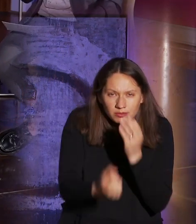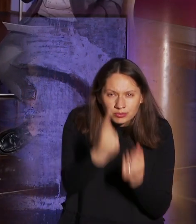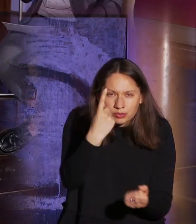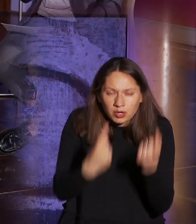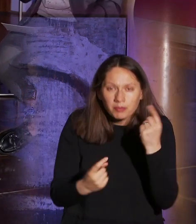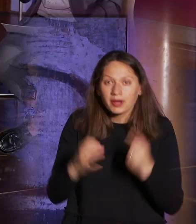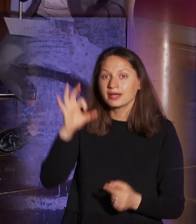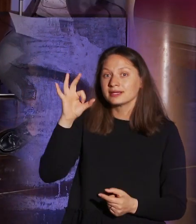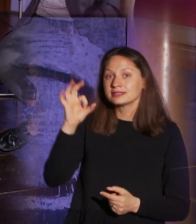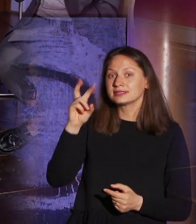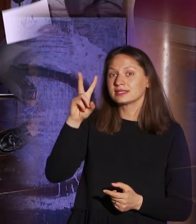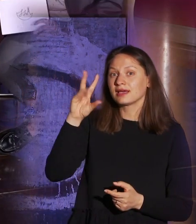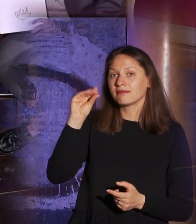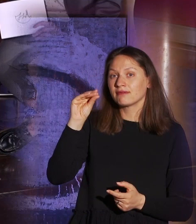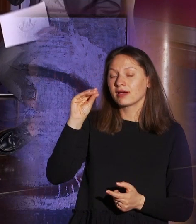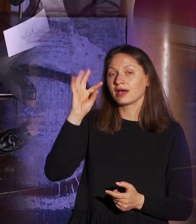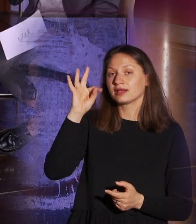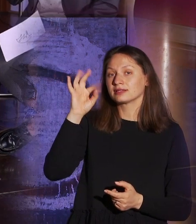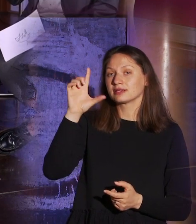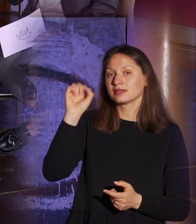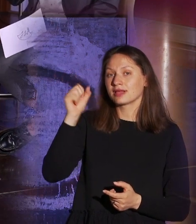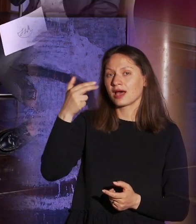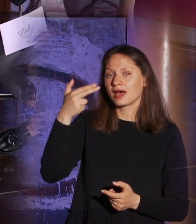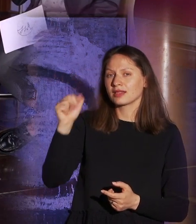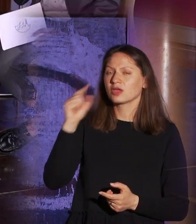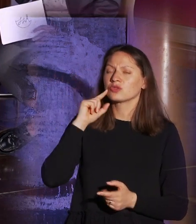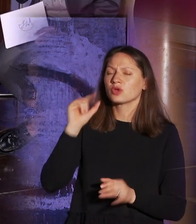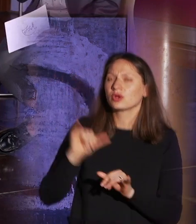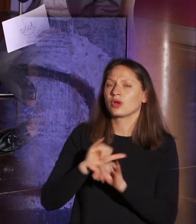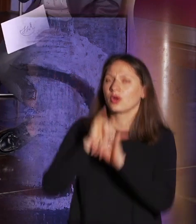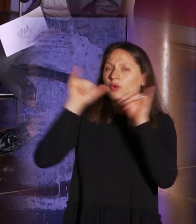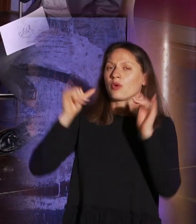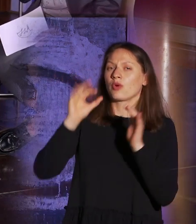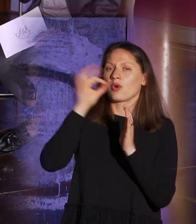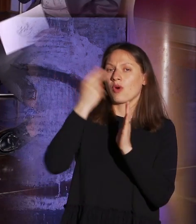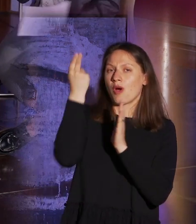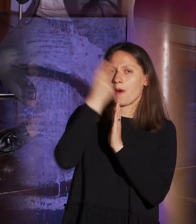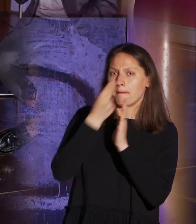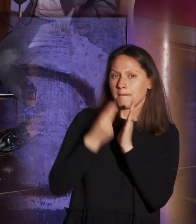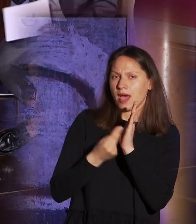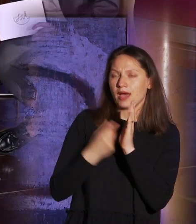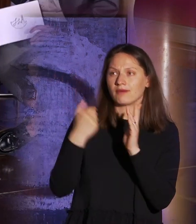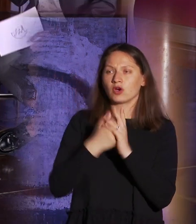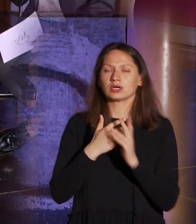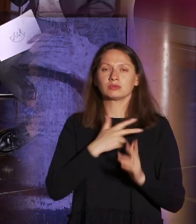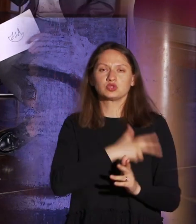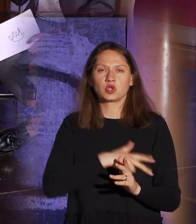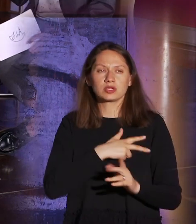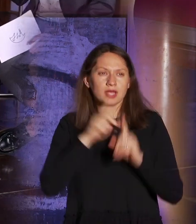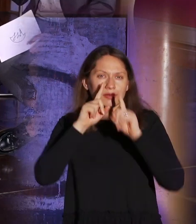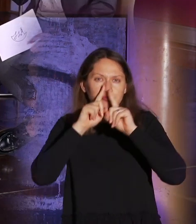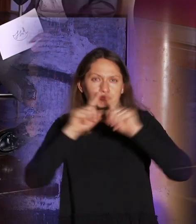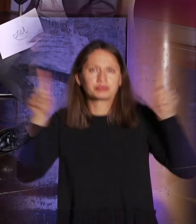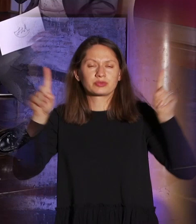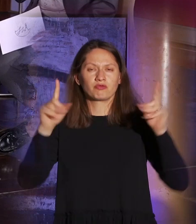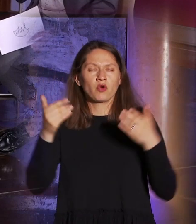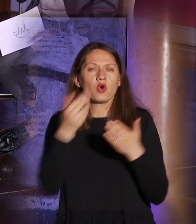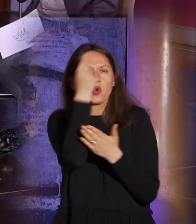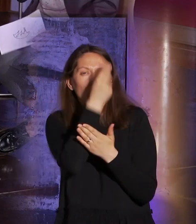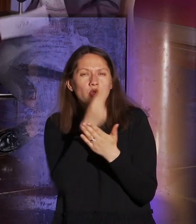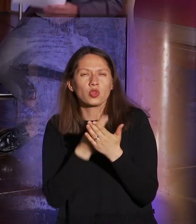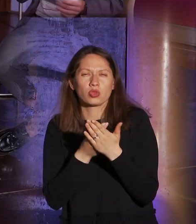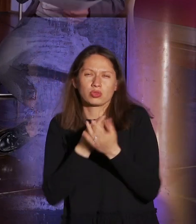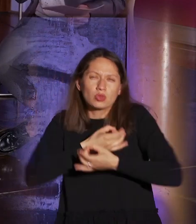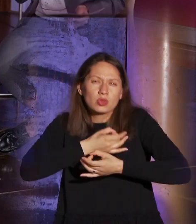pakalbėkime plačiau apie pačią meno sąvoką ir įvertinkime jį kaip socialinį fenomeną ar kultūrinį reiškinį. Tai kaip,